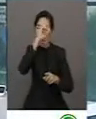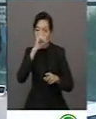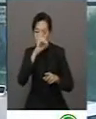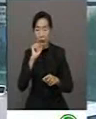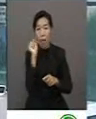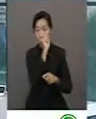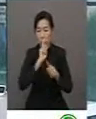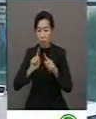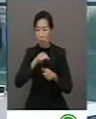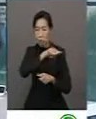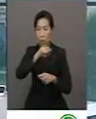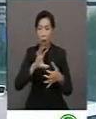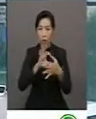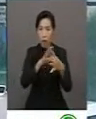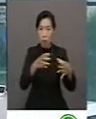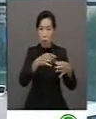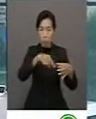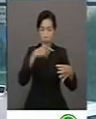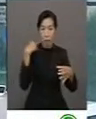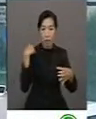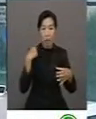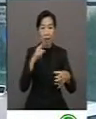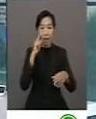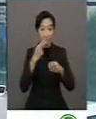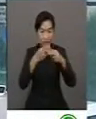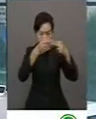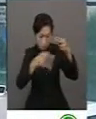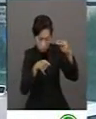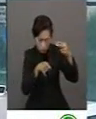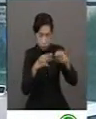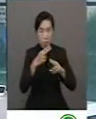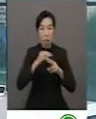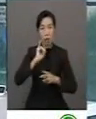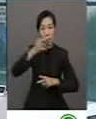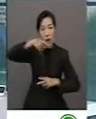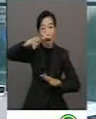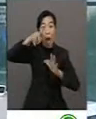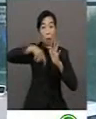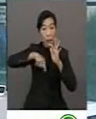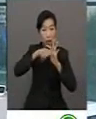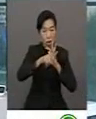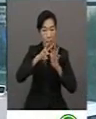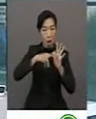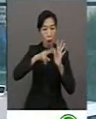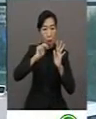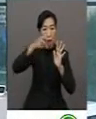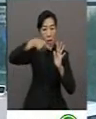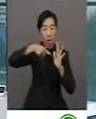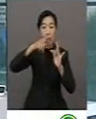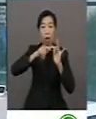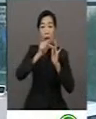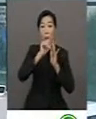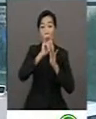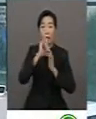ะเข้าไปเกี่ยวข้องด้วยหนึ่งในนั้นมีชื่อของคุณไผ่ลิงหรือว่าคุณไผ่วันพ้อยครับเป็นลูกชายของอดีตนักการเมืองซึ่งต